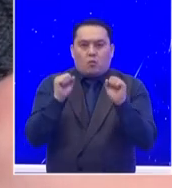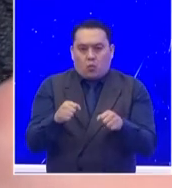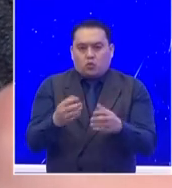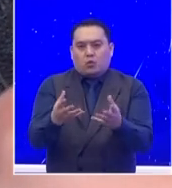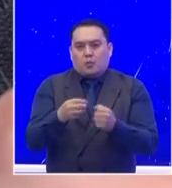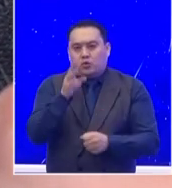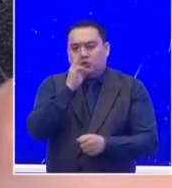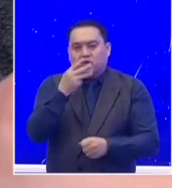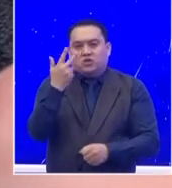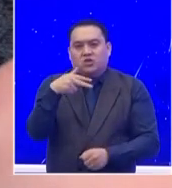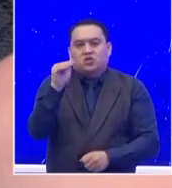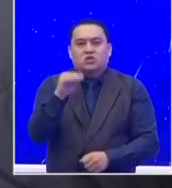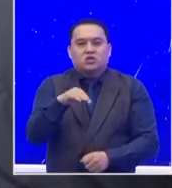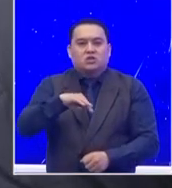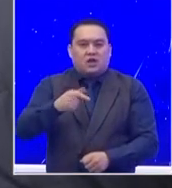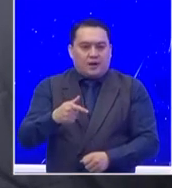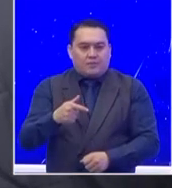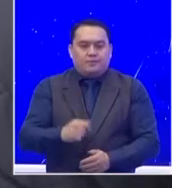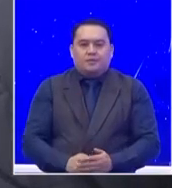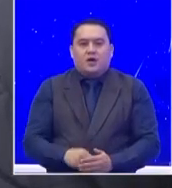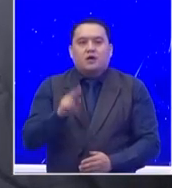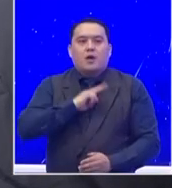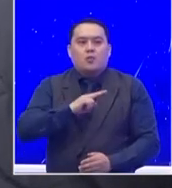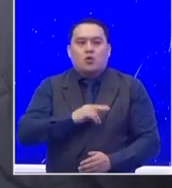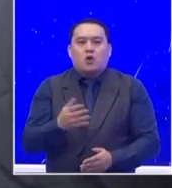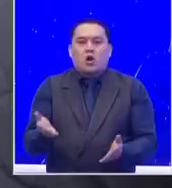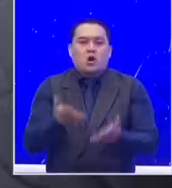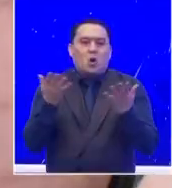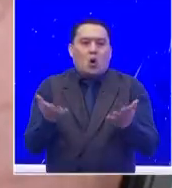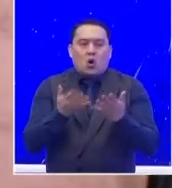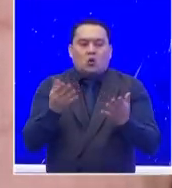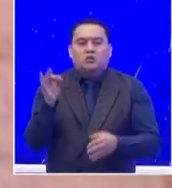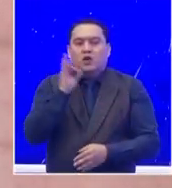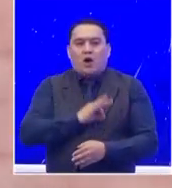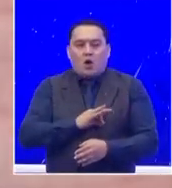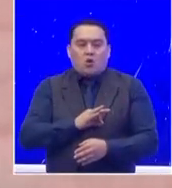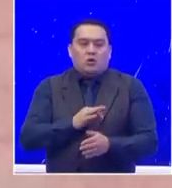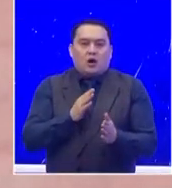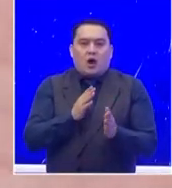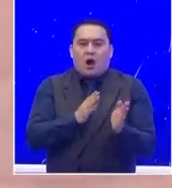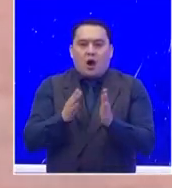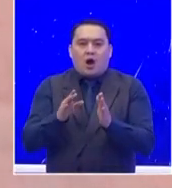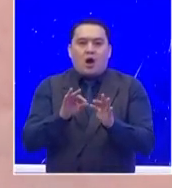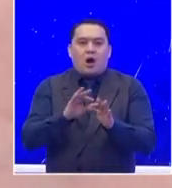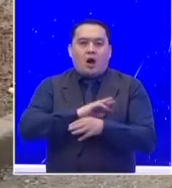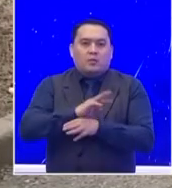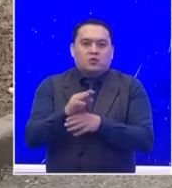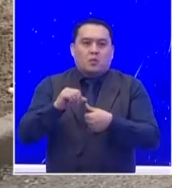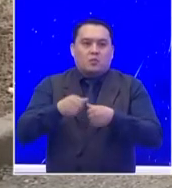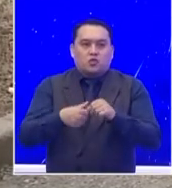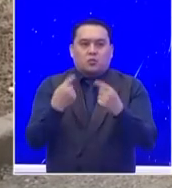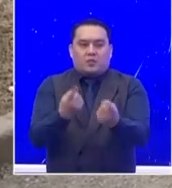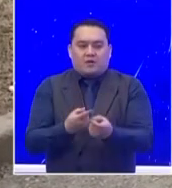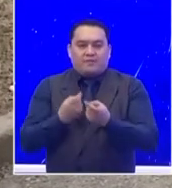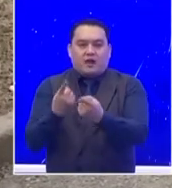сможете заработать 30000 тенге. Так работает система легкой наживы. Доход членам структуры обеспечивается за счет постоянного